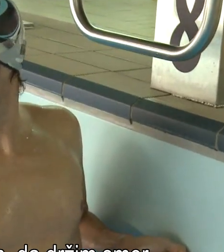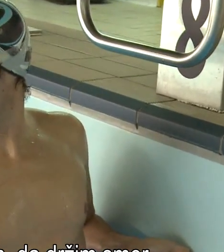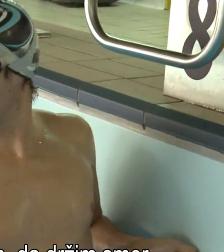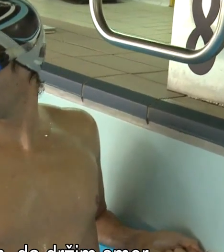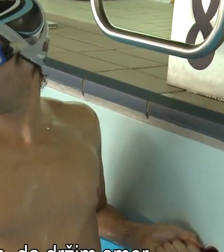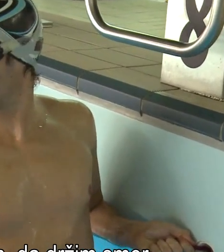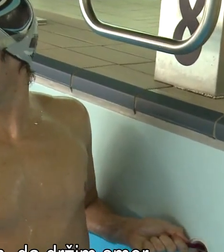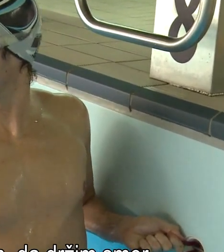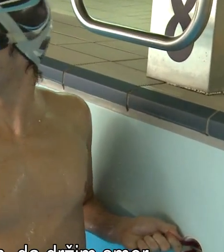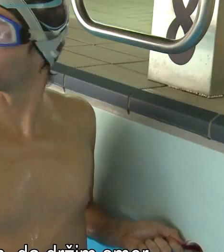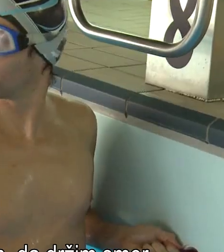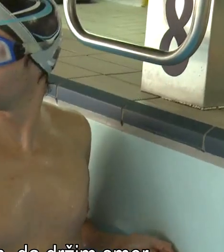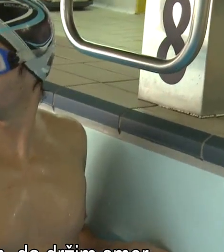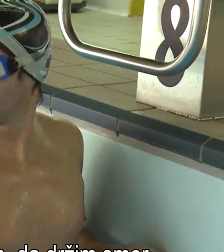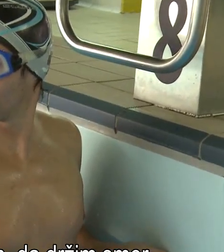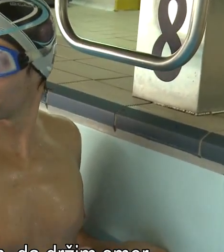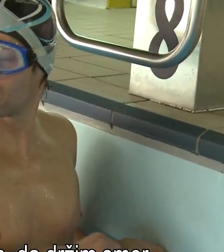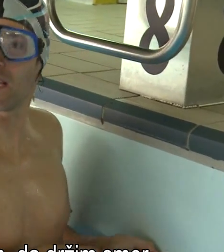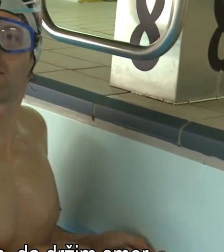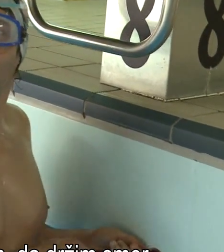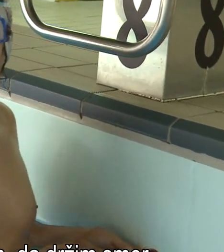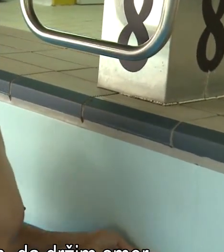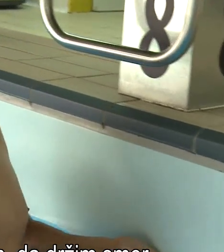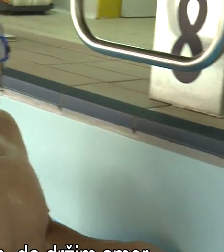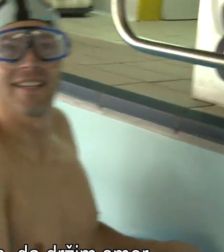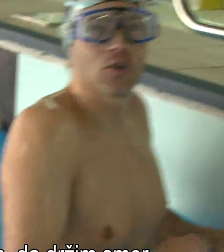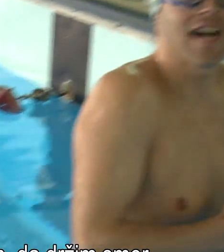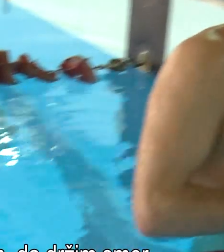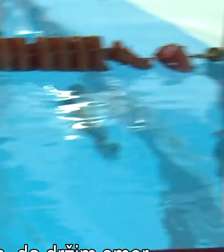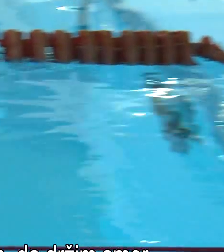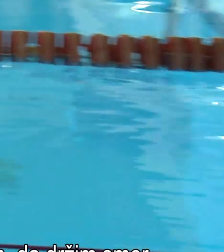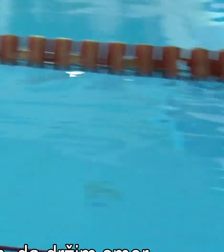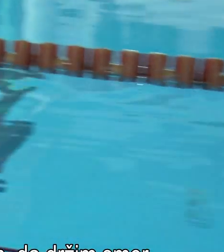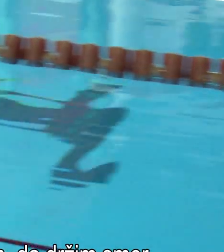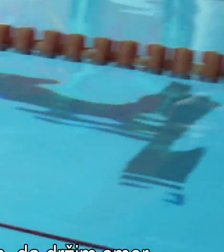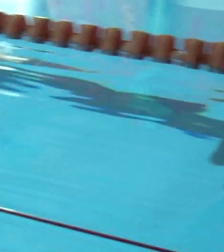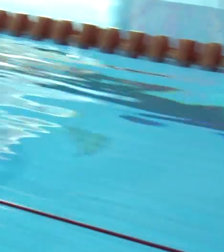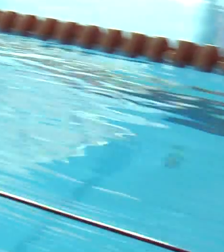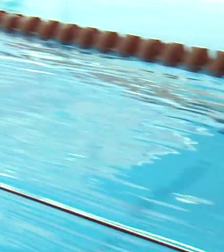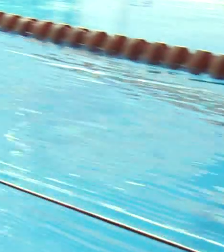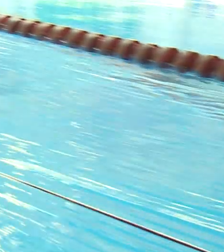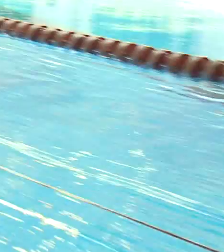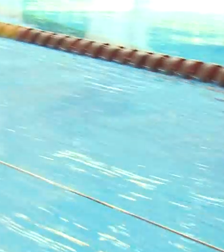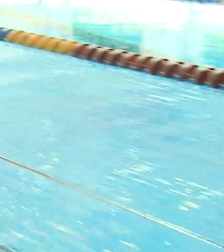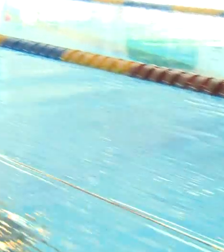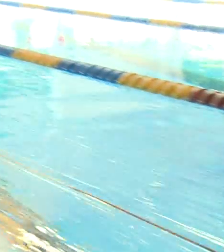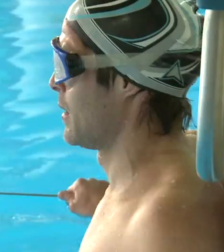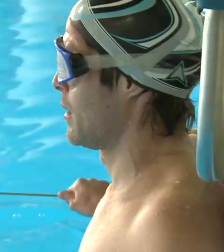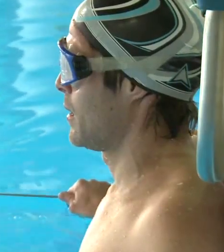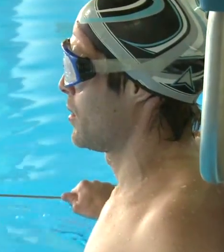S to špago si pomagam, da držim smer. To je naša pogrebnavščina.